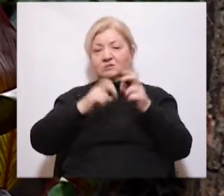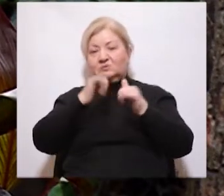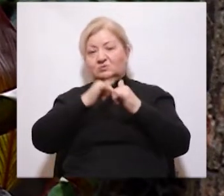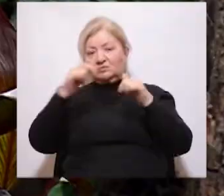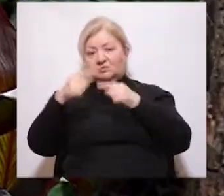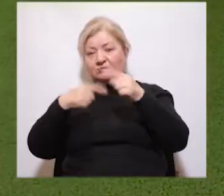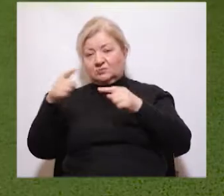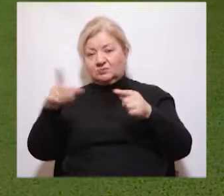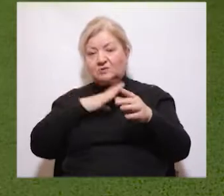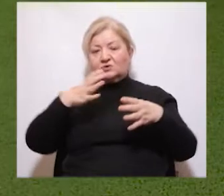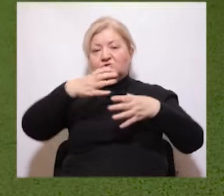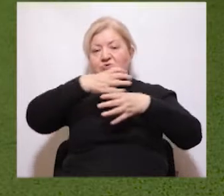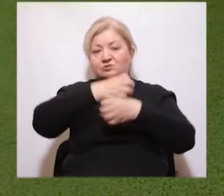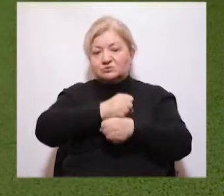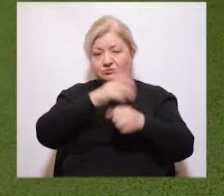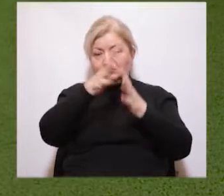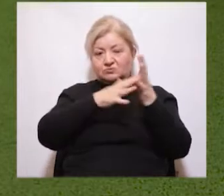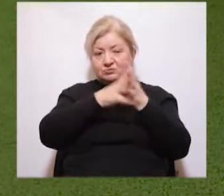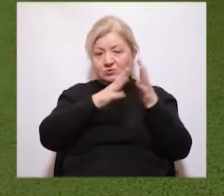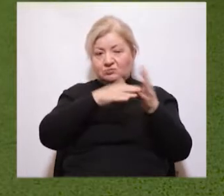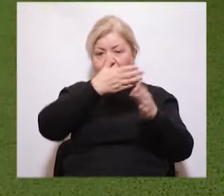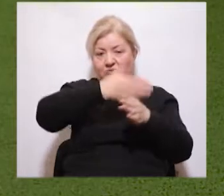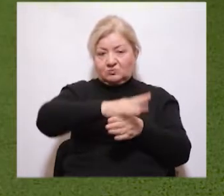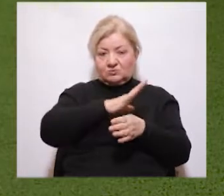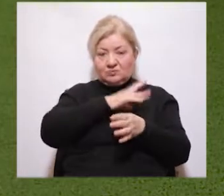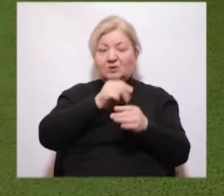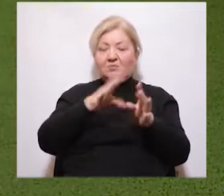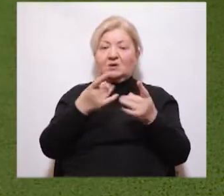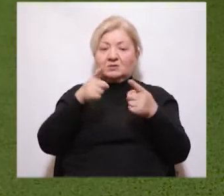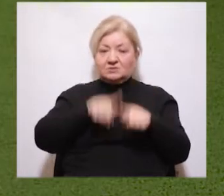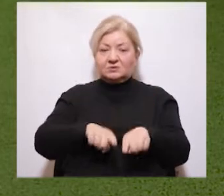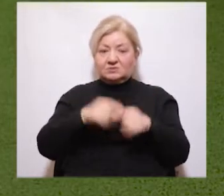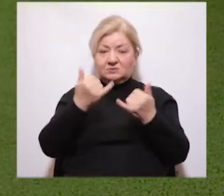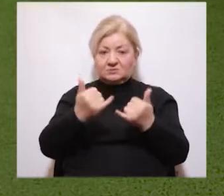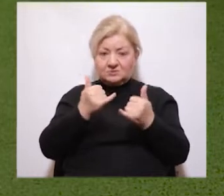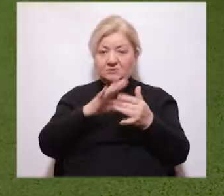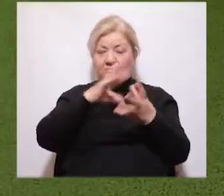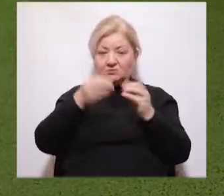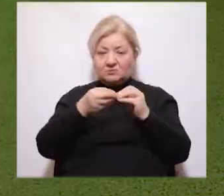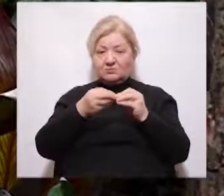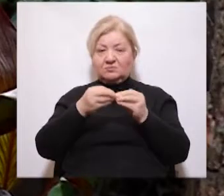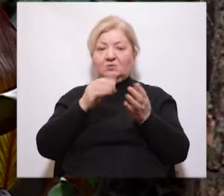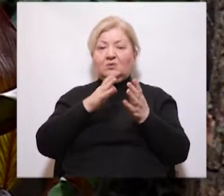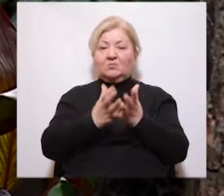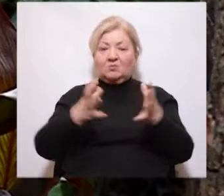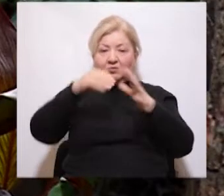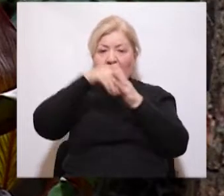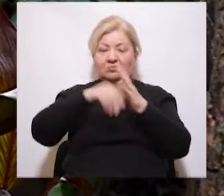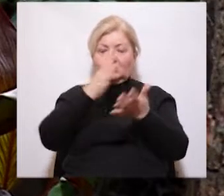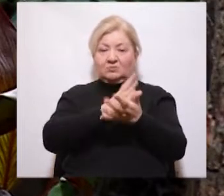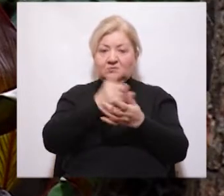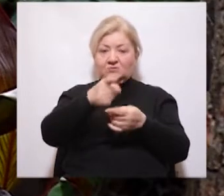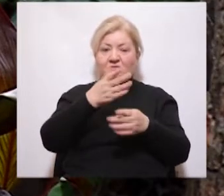შემდეგში ინდუსტრიალიზაციის პარალელურად შემცირდა სოფლის მეურნეობის ხვედრითი წილი, თუმცა დღესდღეობით მთლიან შიდა პროდუქტში